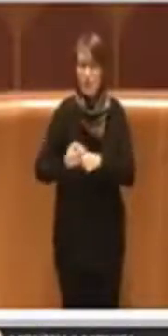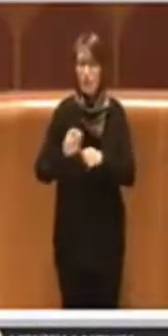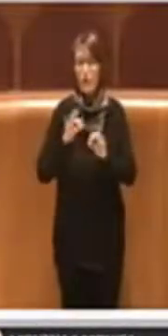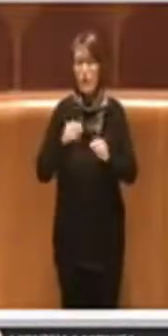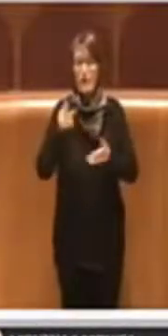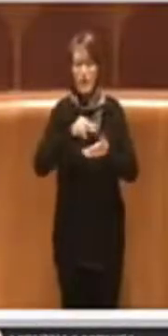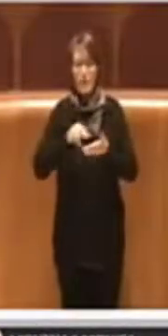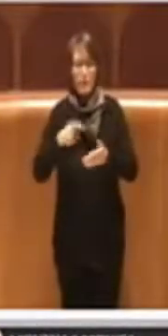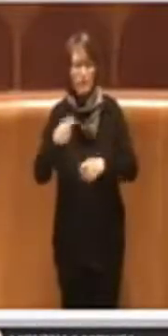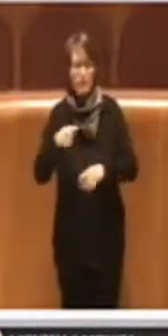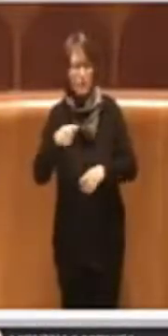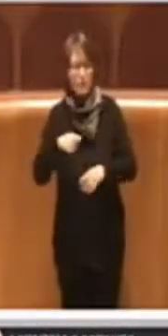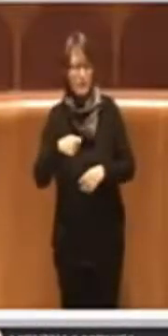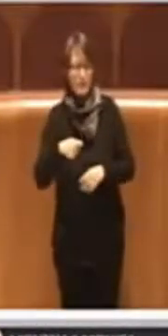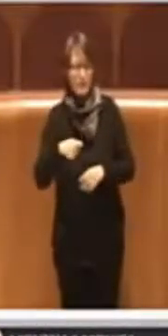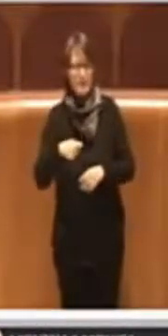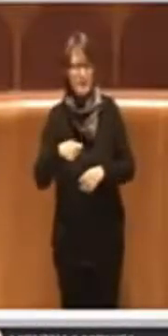quando